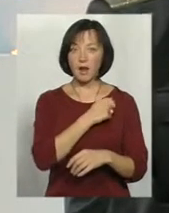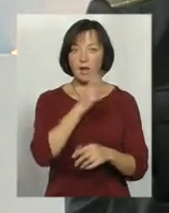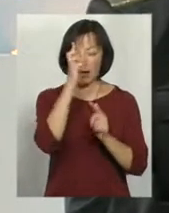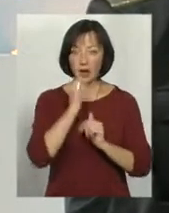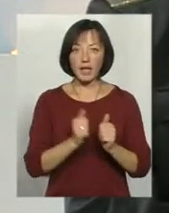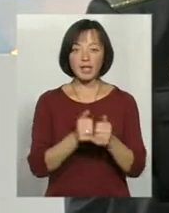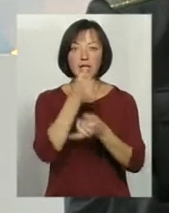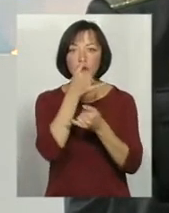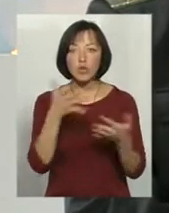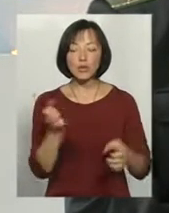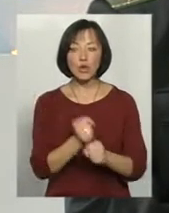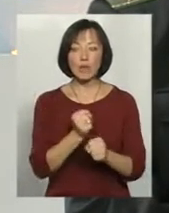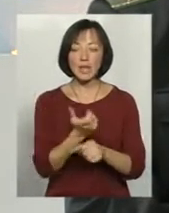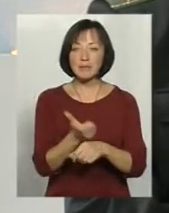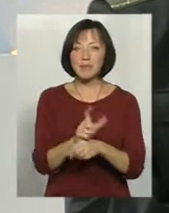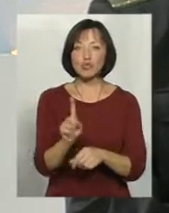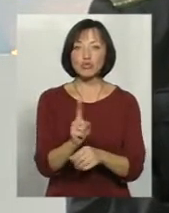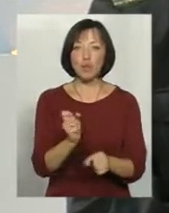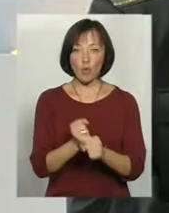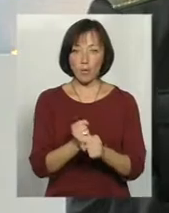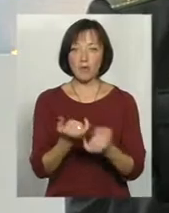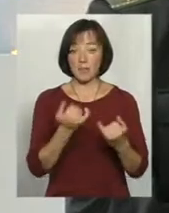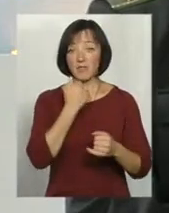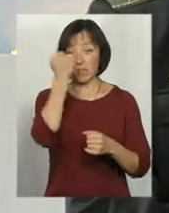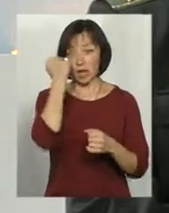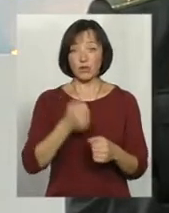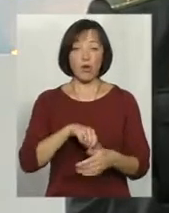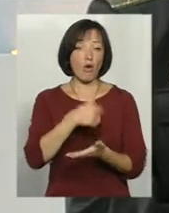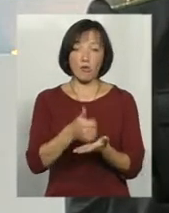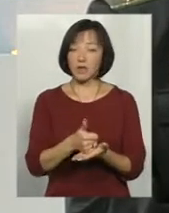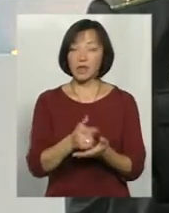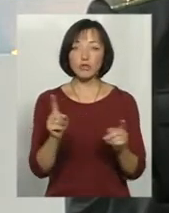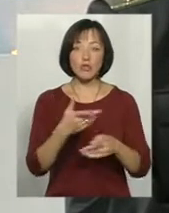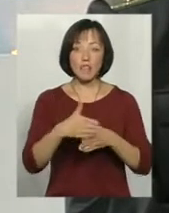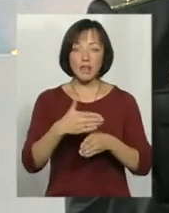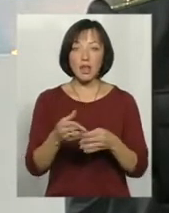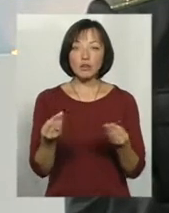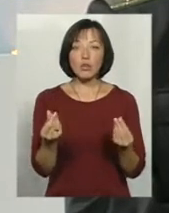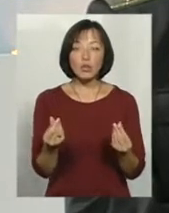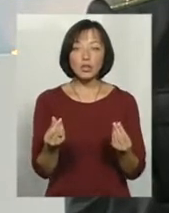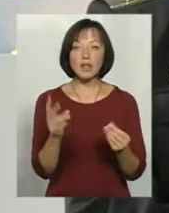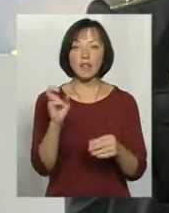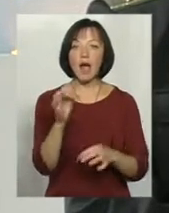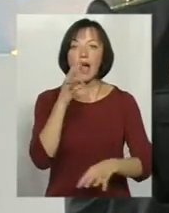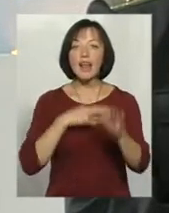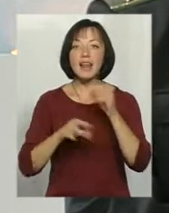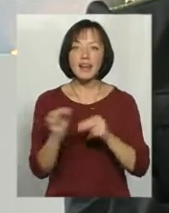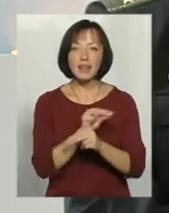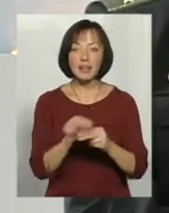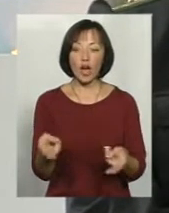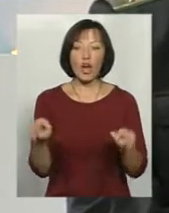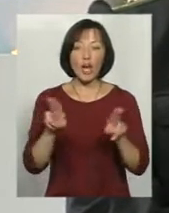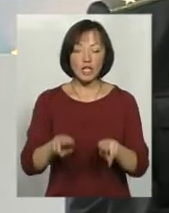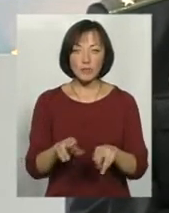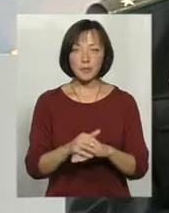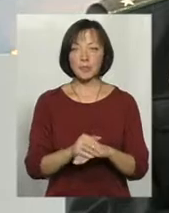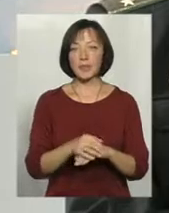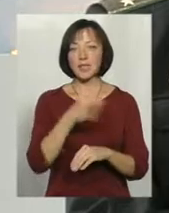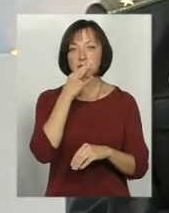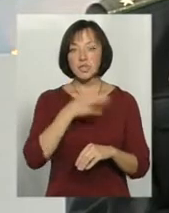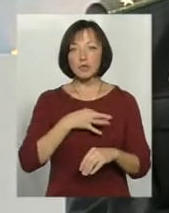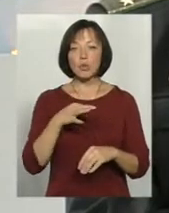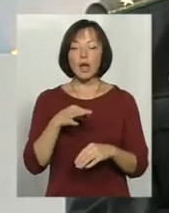може робити більше того, що вона робить. Ми вдячні, саме головне, що нам виділяються сьогодні кошти на ліки. Все остальне... Скажіть, будь ласка, з двох третин,